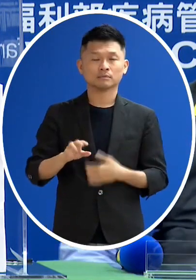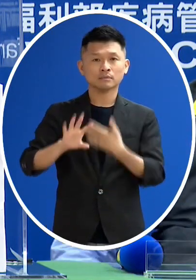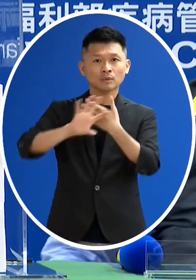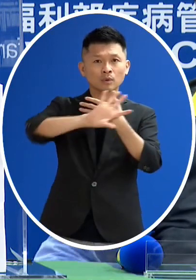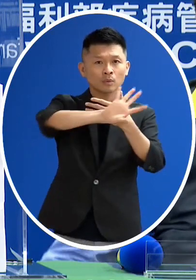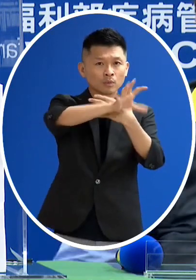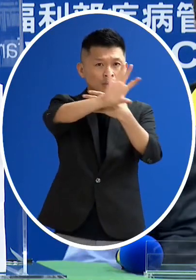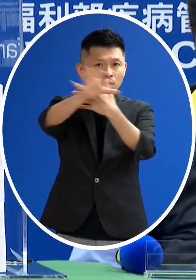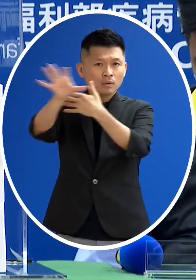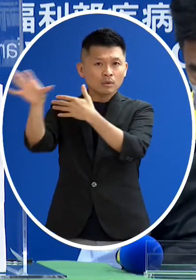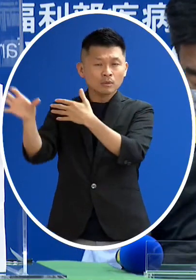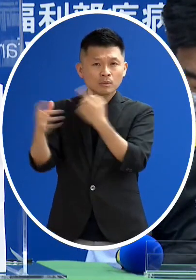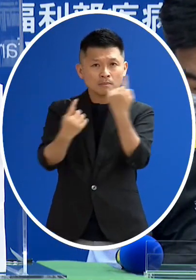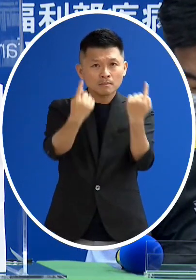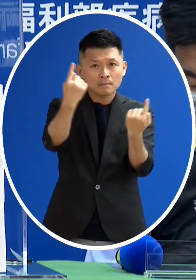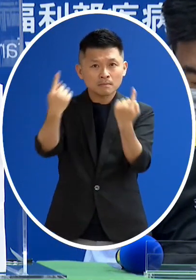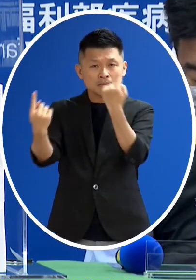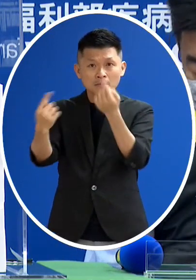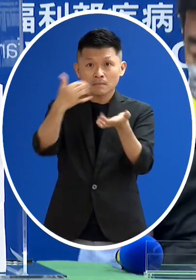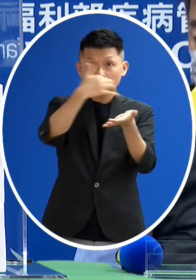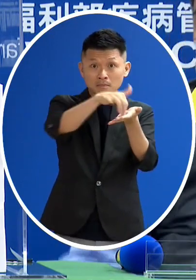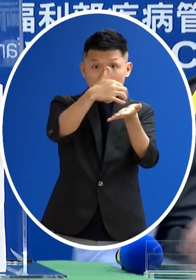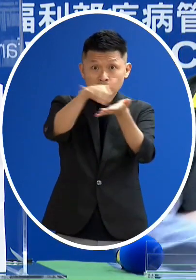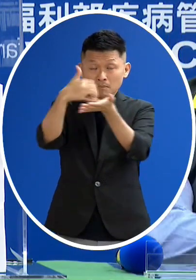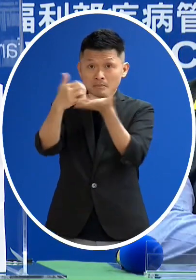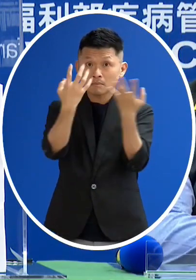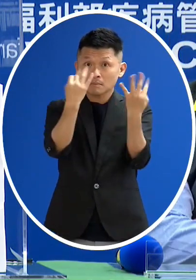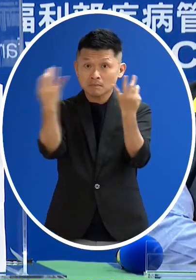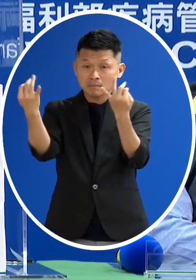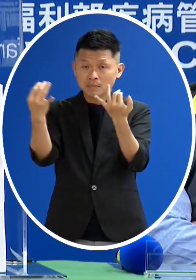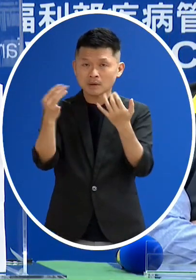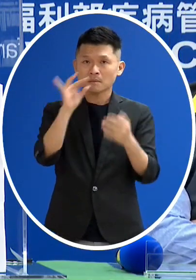面，那有被统计的大概